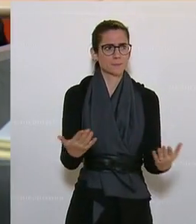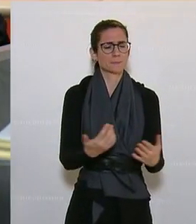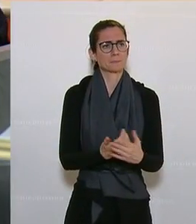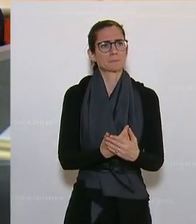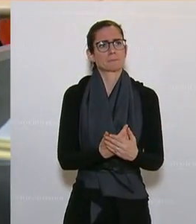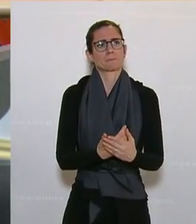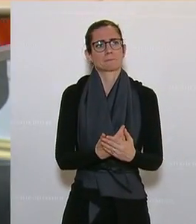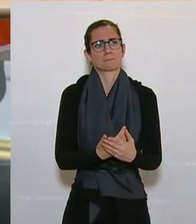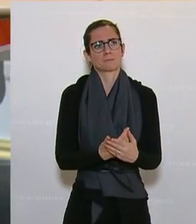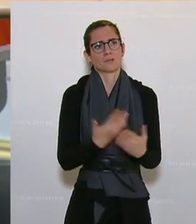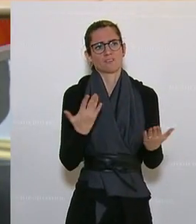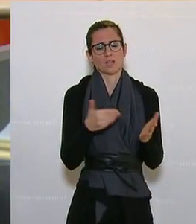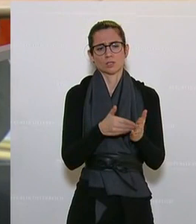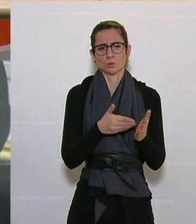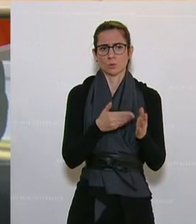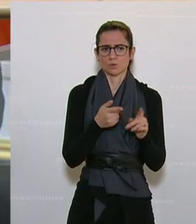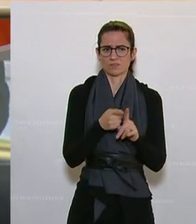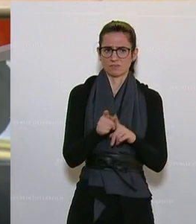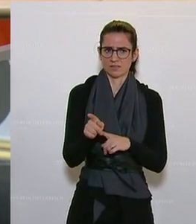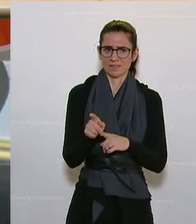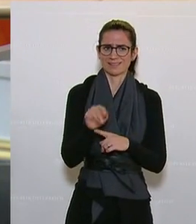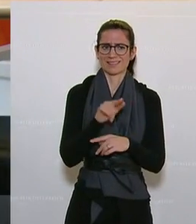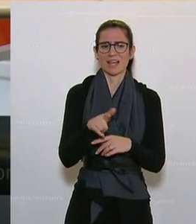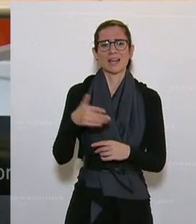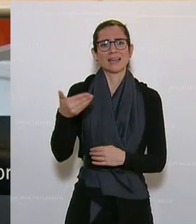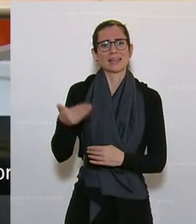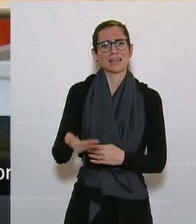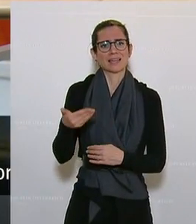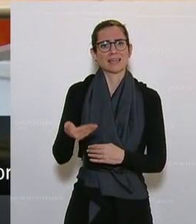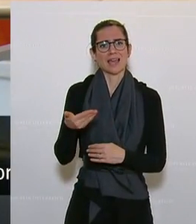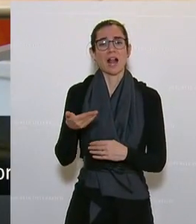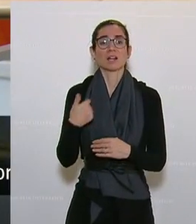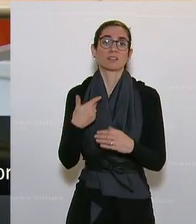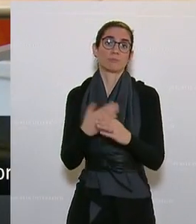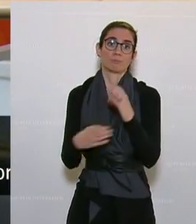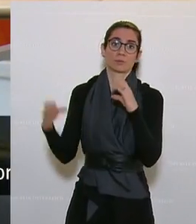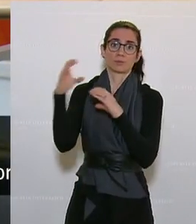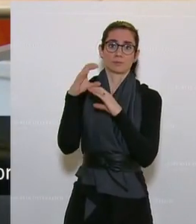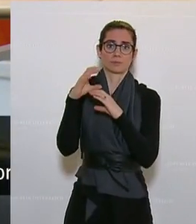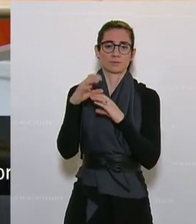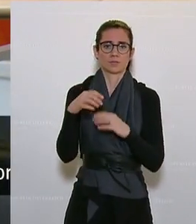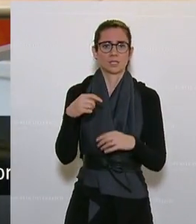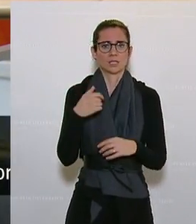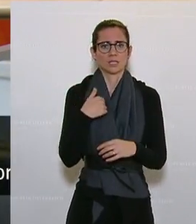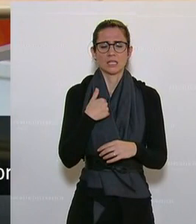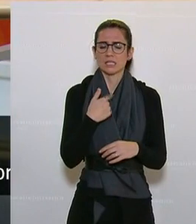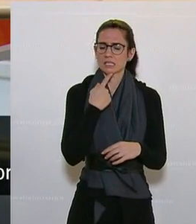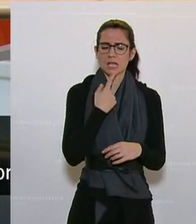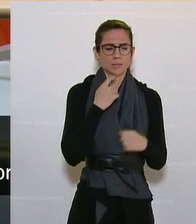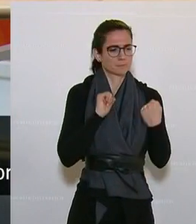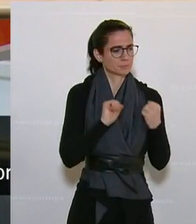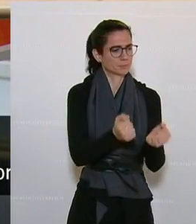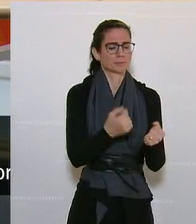ist die hier mitbeschlossene Gehaltserhöhung. Ich gehe das ganz offensiv an und kann